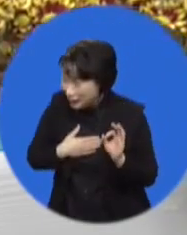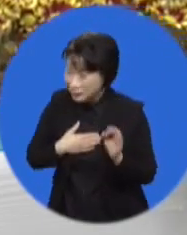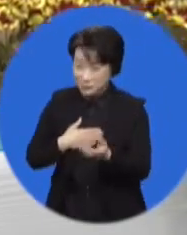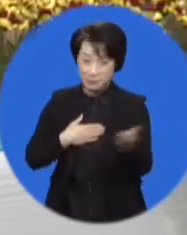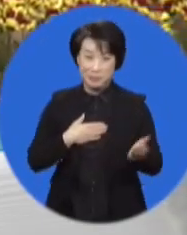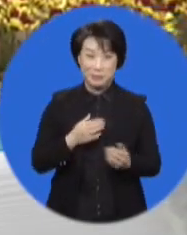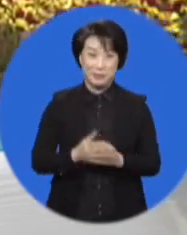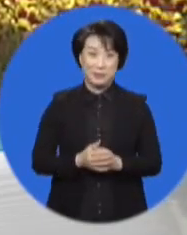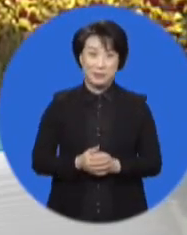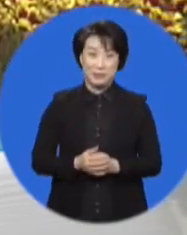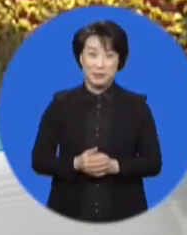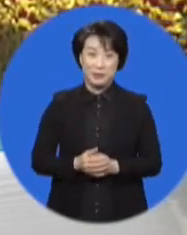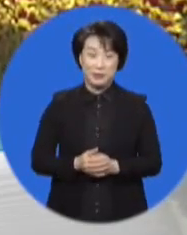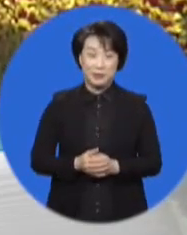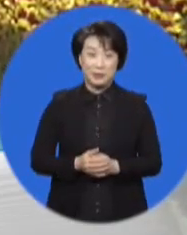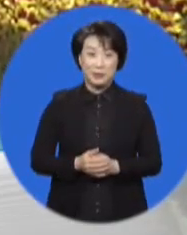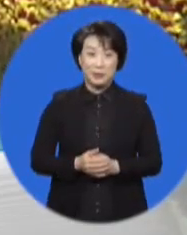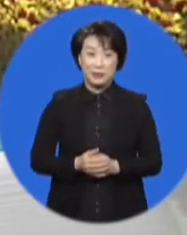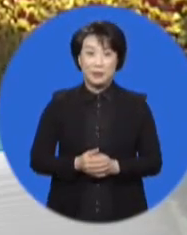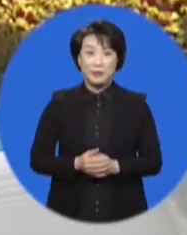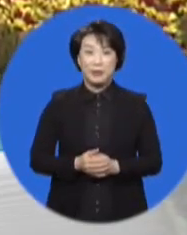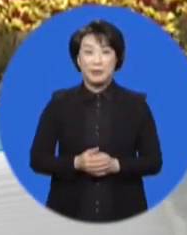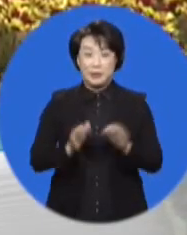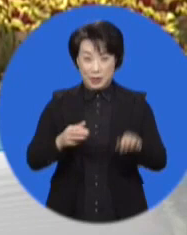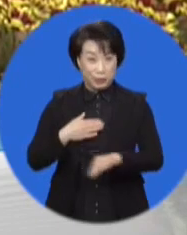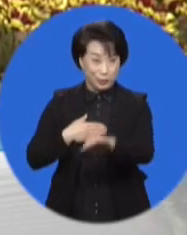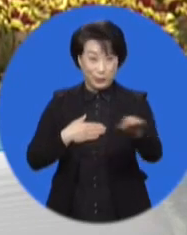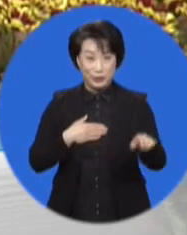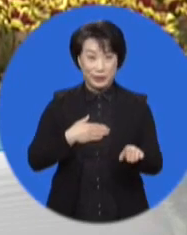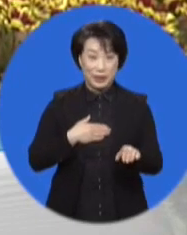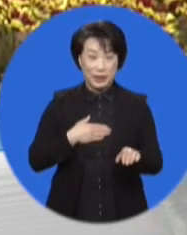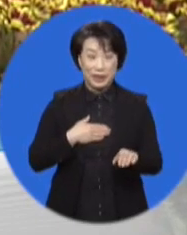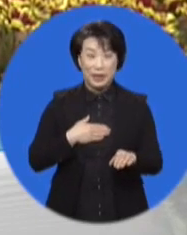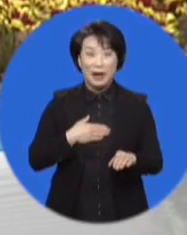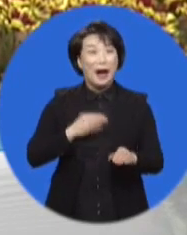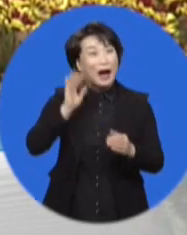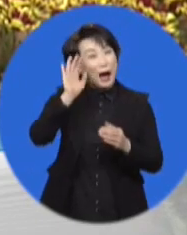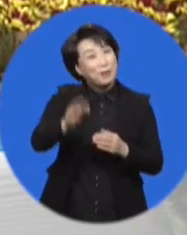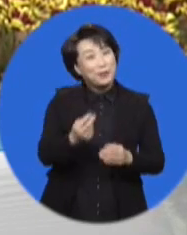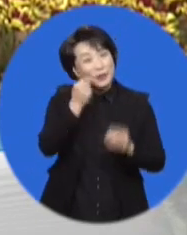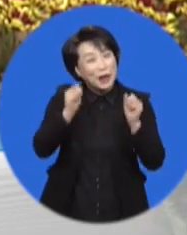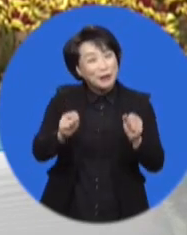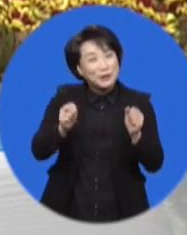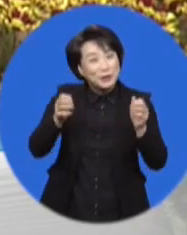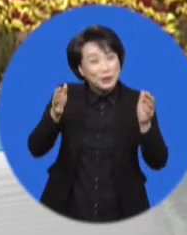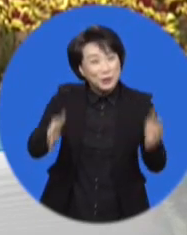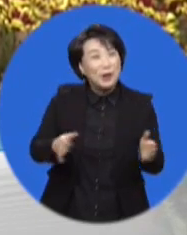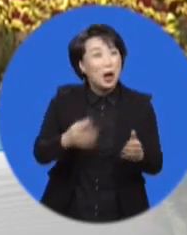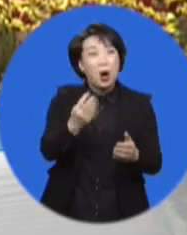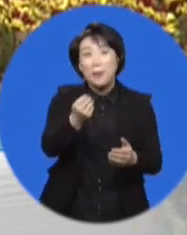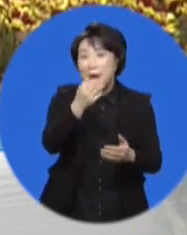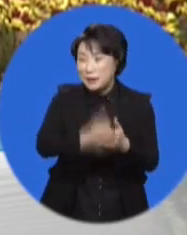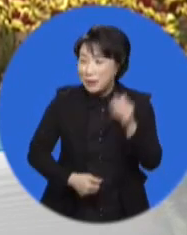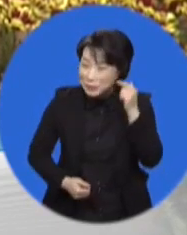알아들었어요? 네. 네. 우리가 이 땅에 얼마나 버티고 살겠나 생각해봐.